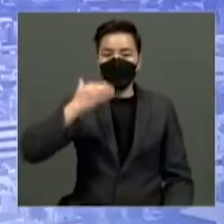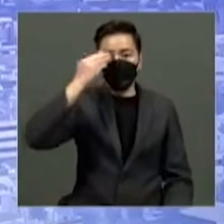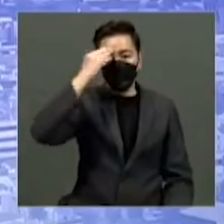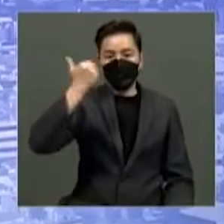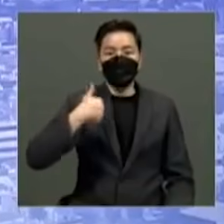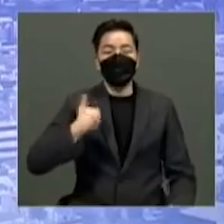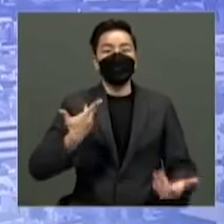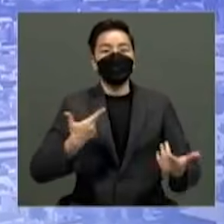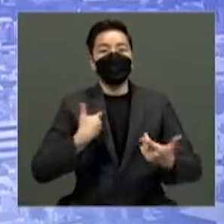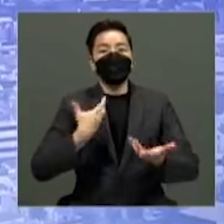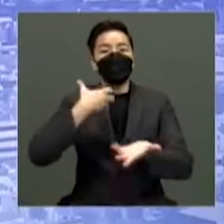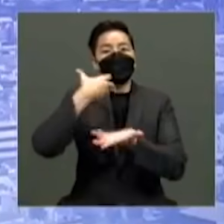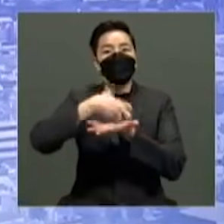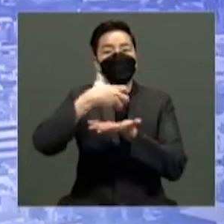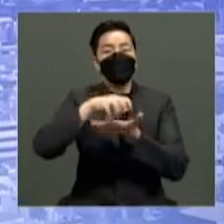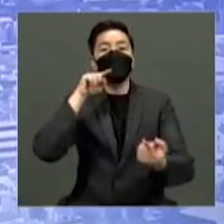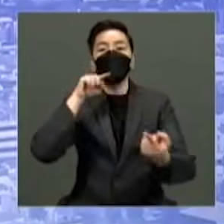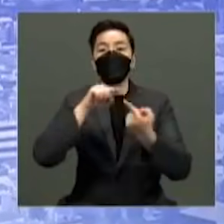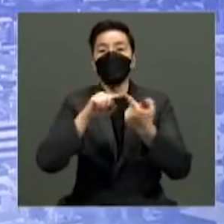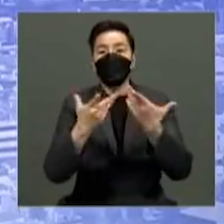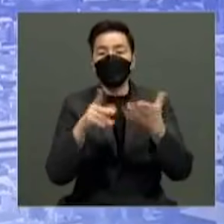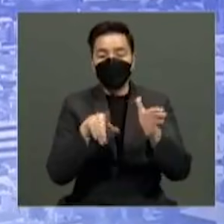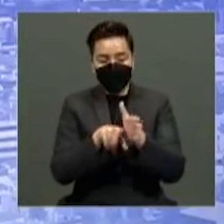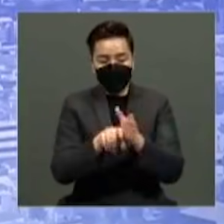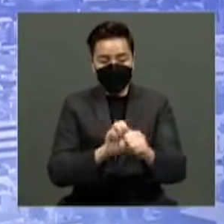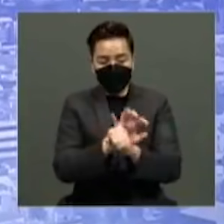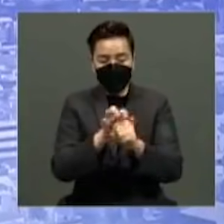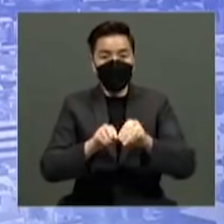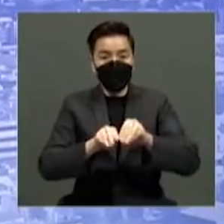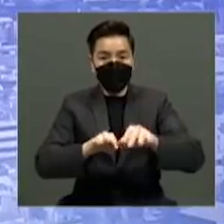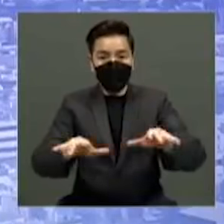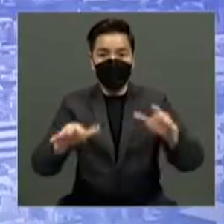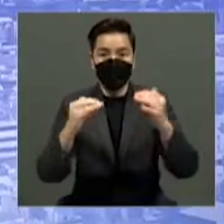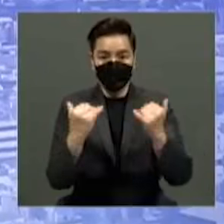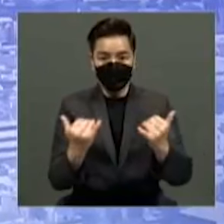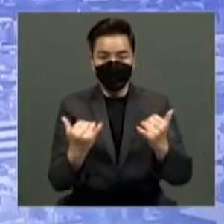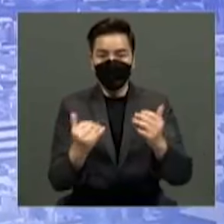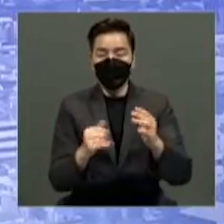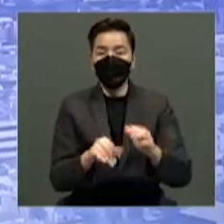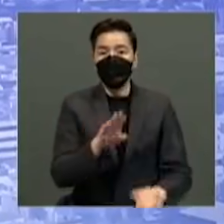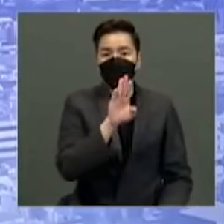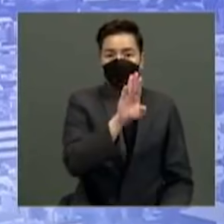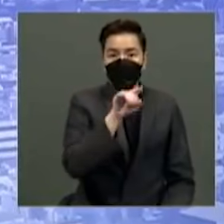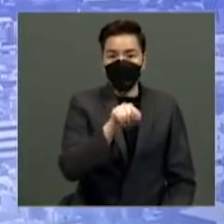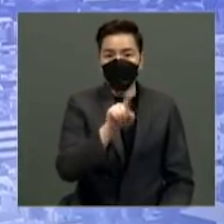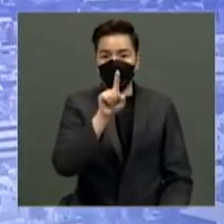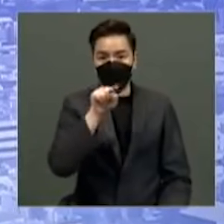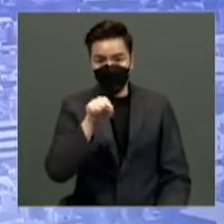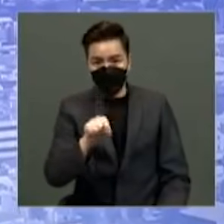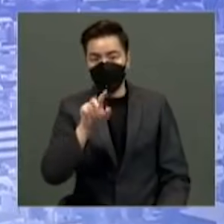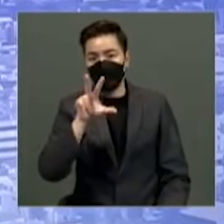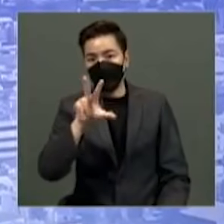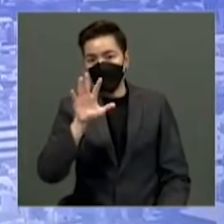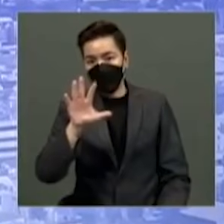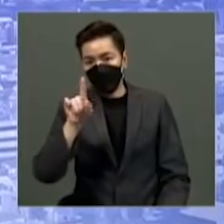ขออนุญาตนำเรียนเกี่ยวกับสถานการณ์การระบาดของโรคโควิด-19 นะครับสายพันธุ์